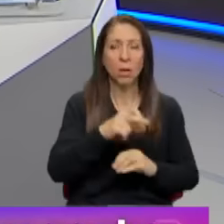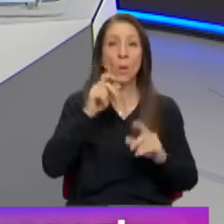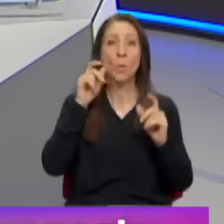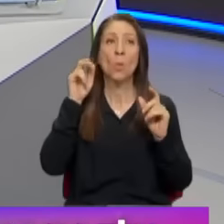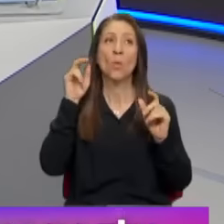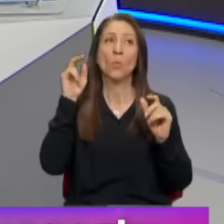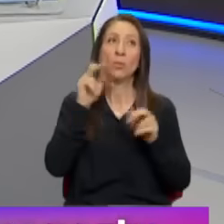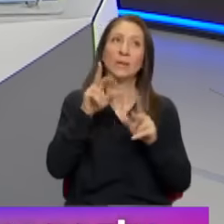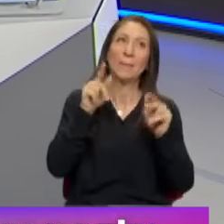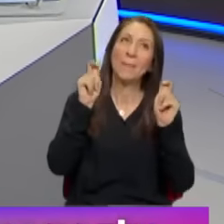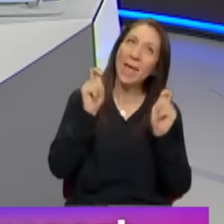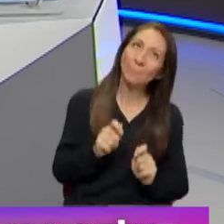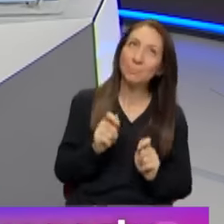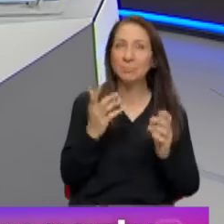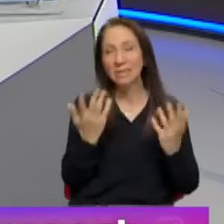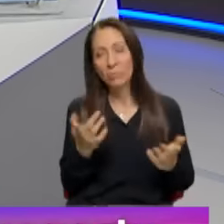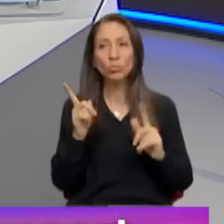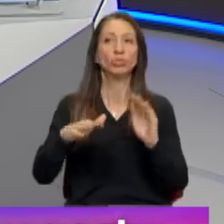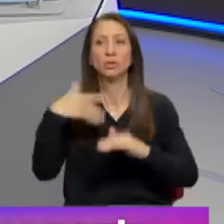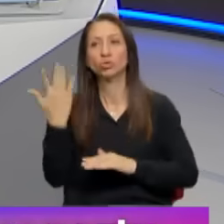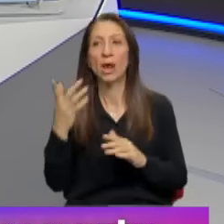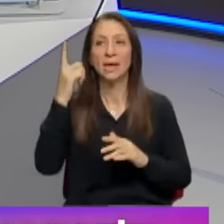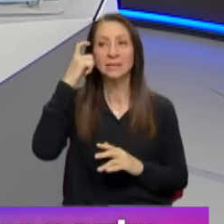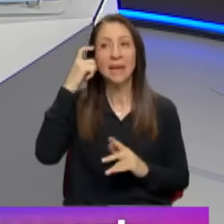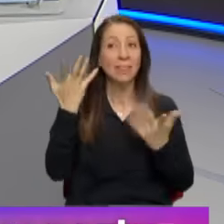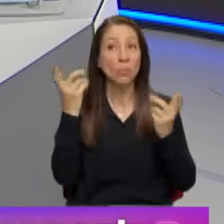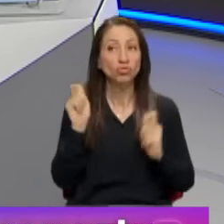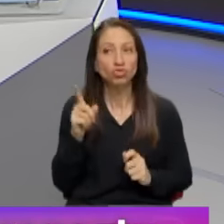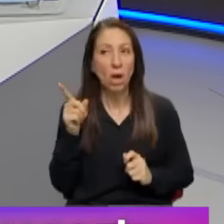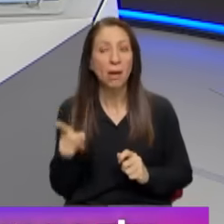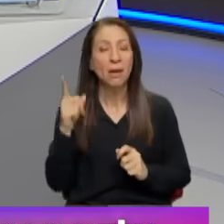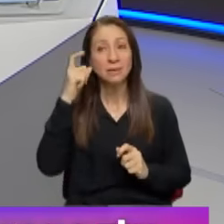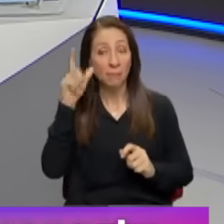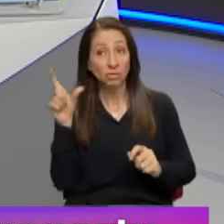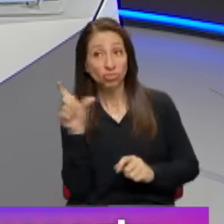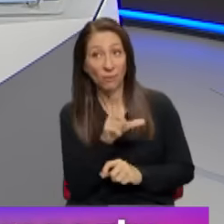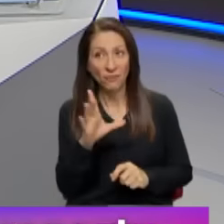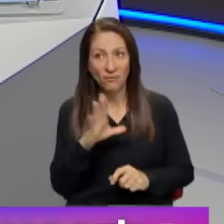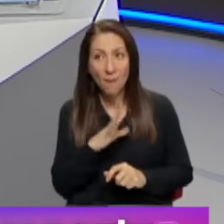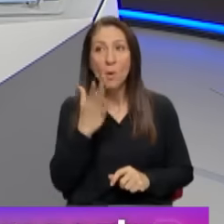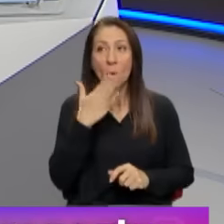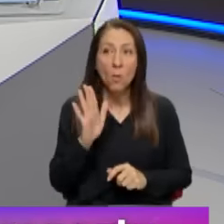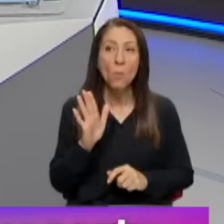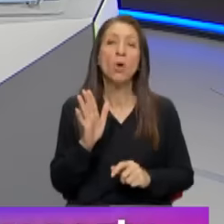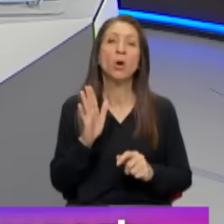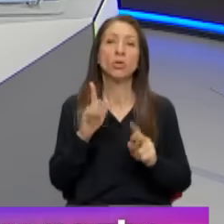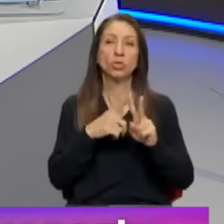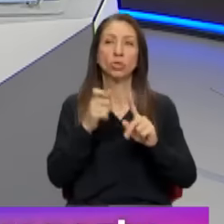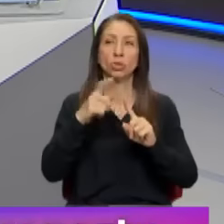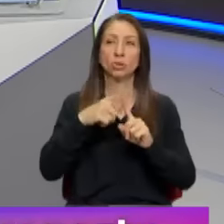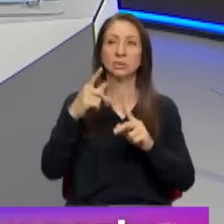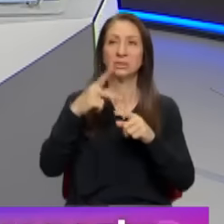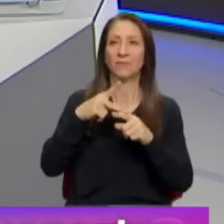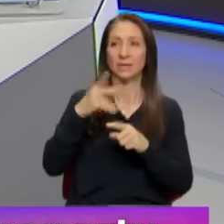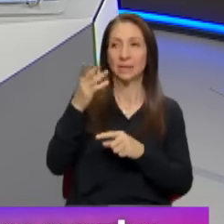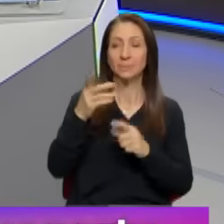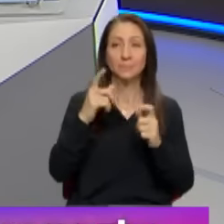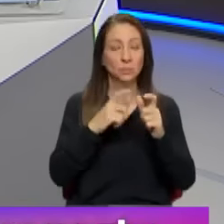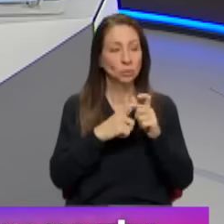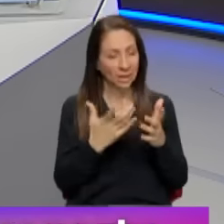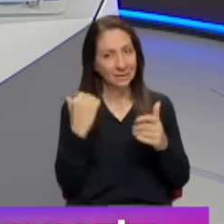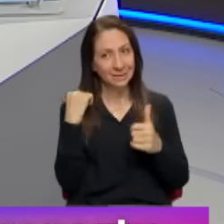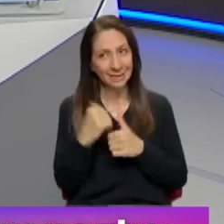vurmuş gibi mi yaptı? Bundan sonra İsrail ne yapacak? İsrail bir karşılık verecek mi, vermeyecek mi? Notları Zafer Söken'de. Günaydın